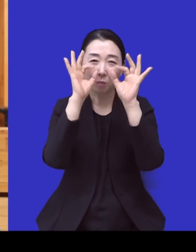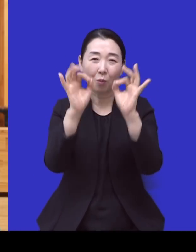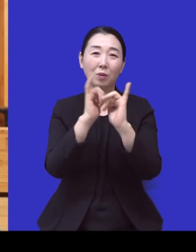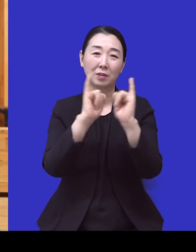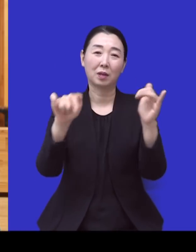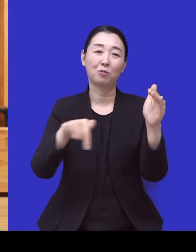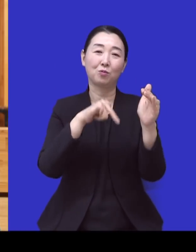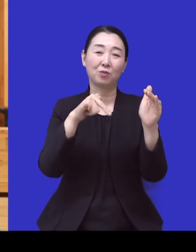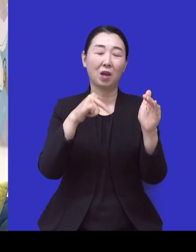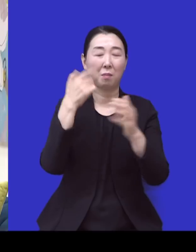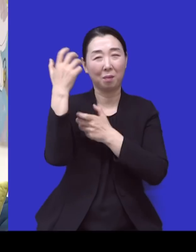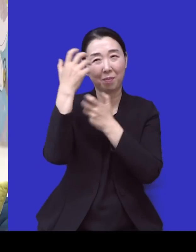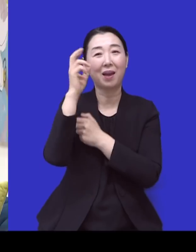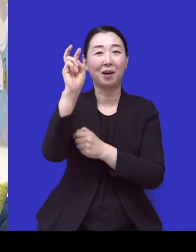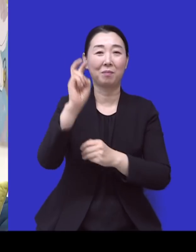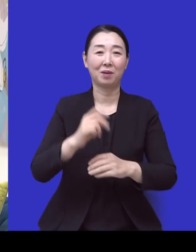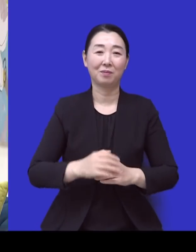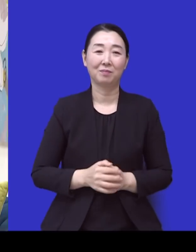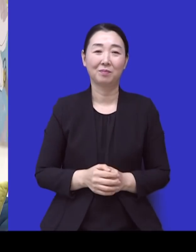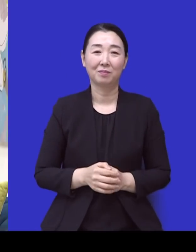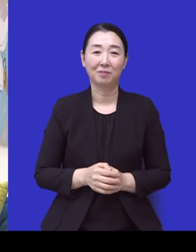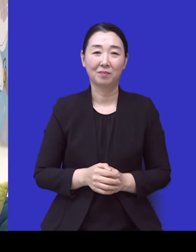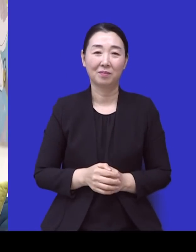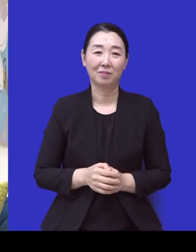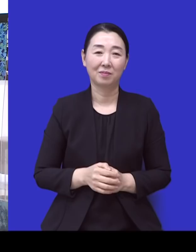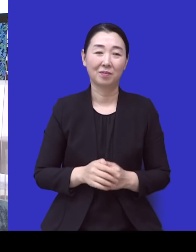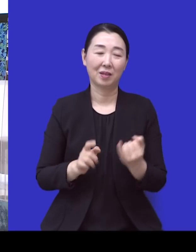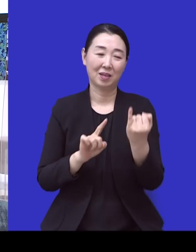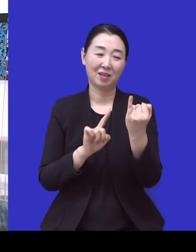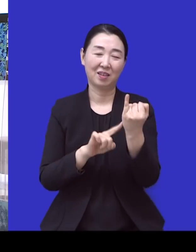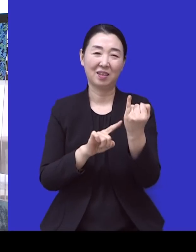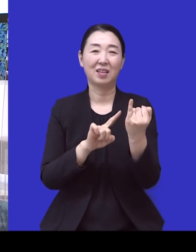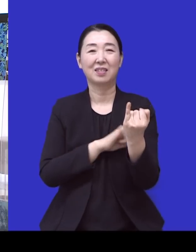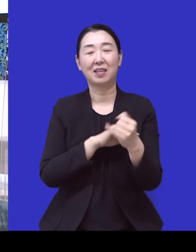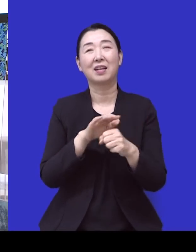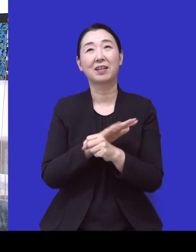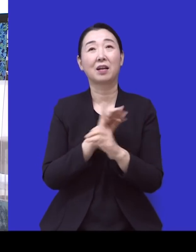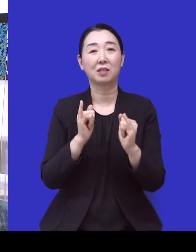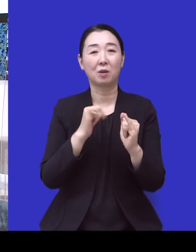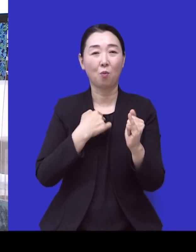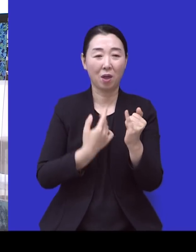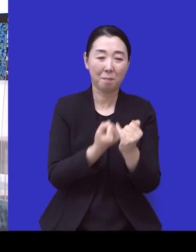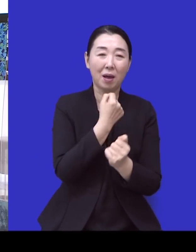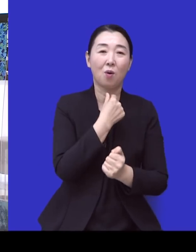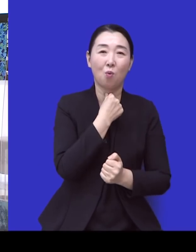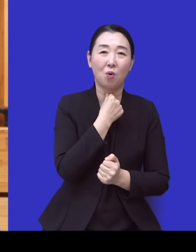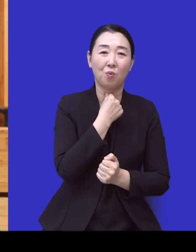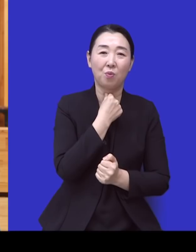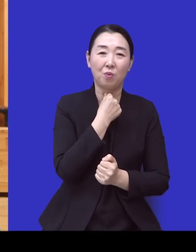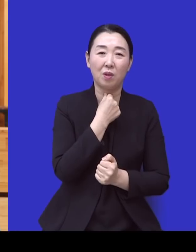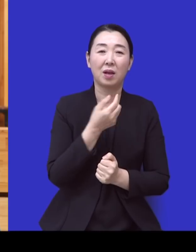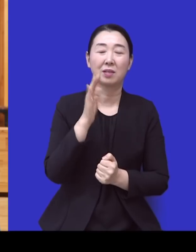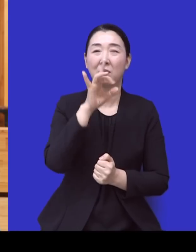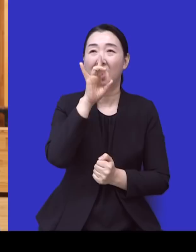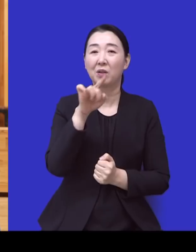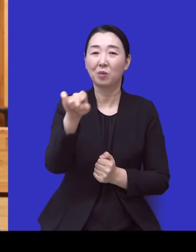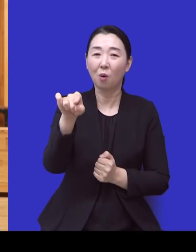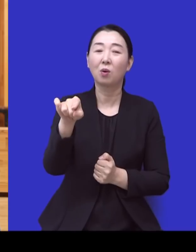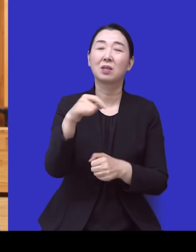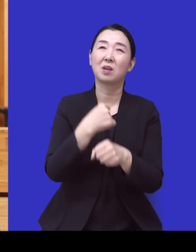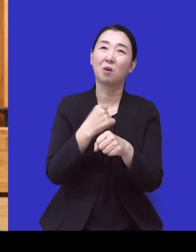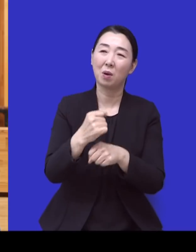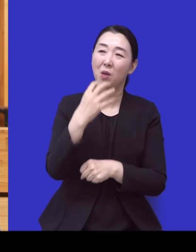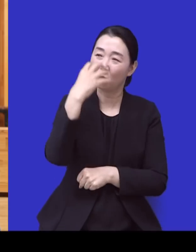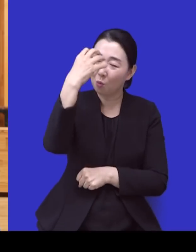중에 가장 광팬일 거예요. K를 제일 사랑하는 사람이고 네네. 내 소유로 만들고 싶은데 안 되니까 네. 너는 이런 거야,